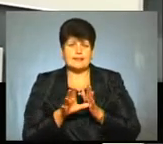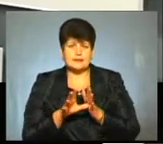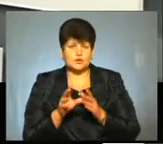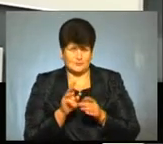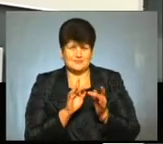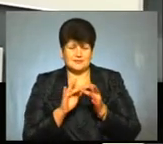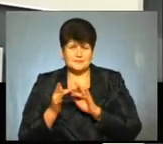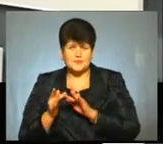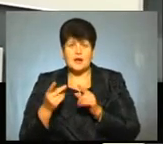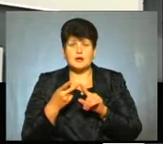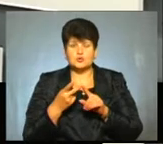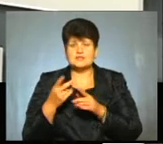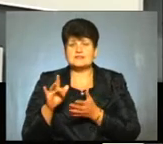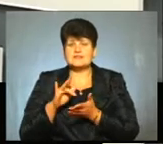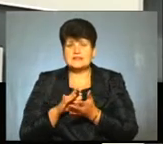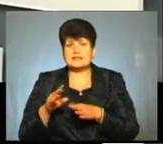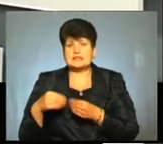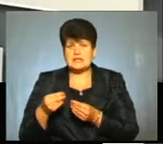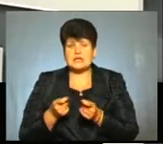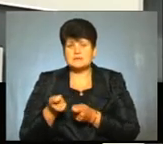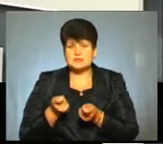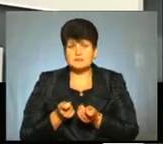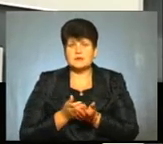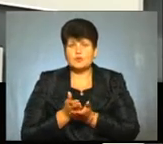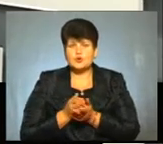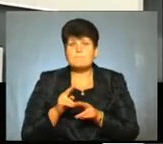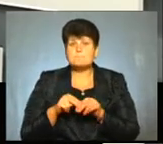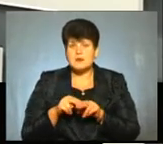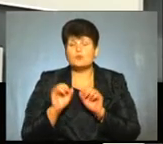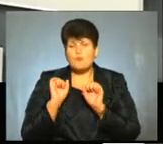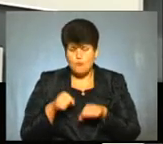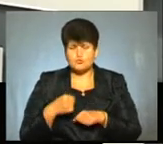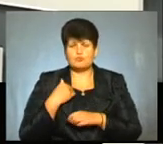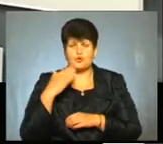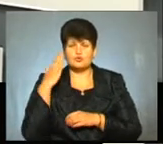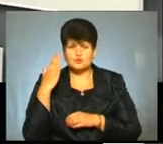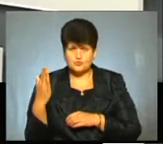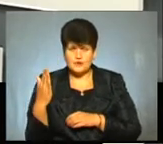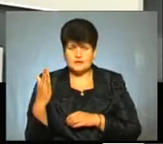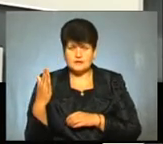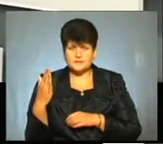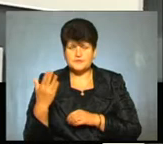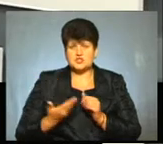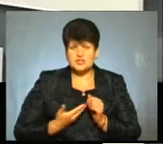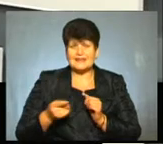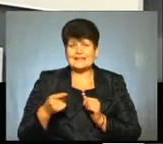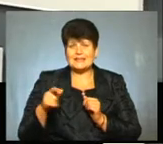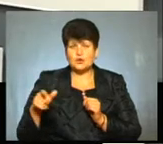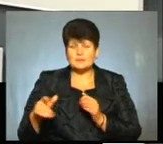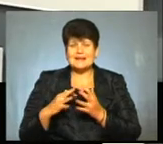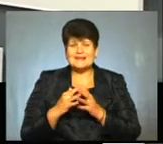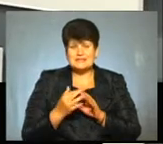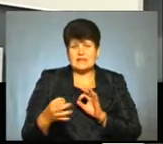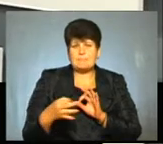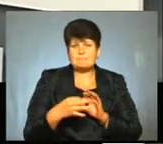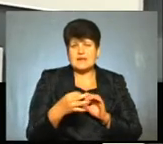електронним. І другий – це в центрі надання адміністративних послуг з паспортом. Зможуть проголосувати мешканці, жителі Тернополя, а